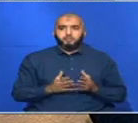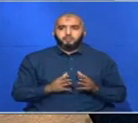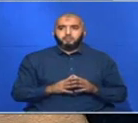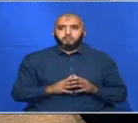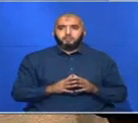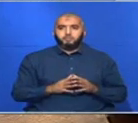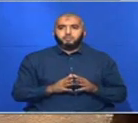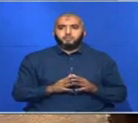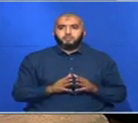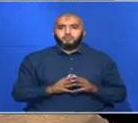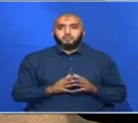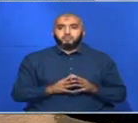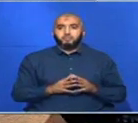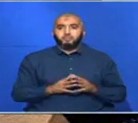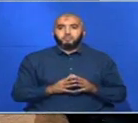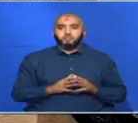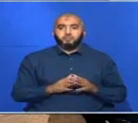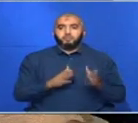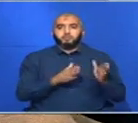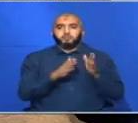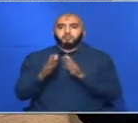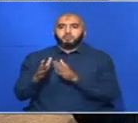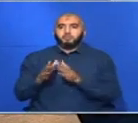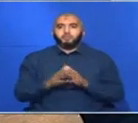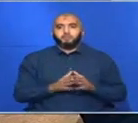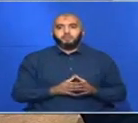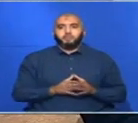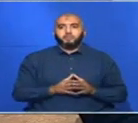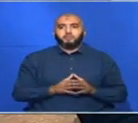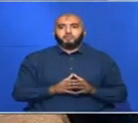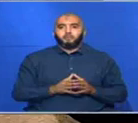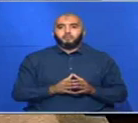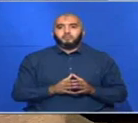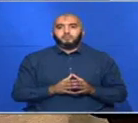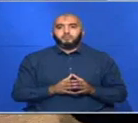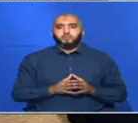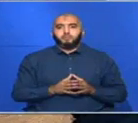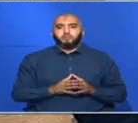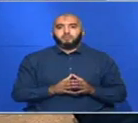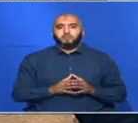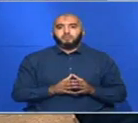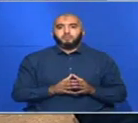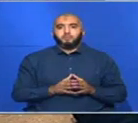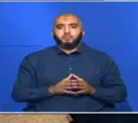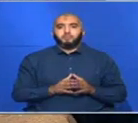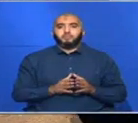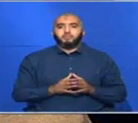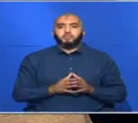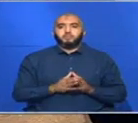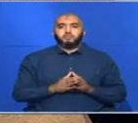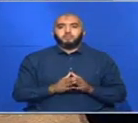همم سيدي احمد فقط اعينه وفيصل على التواصل مع الشيخ رجاء